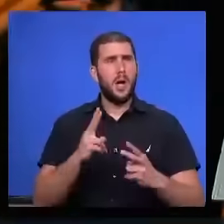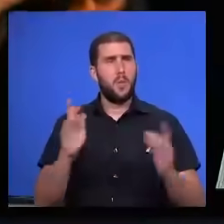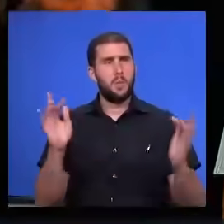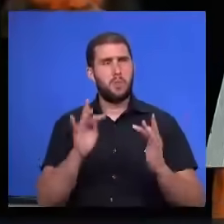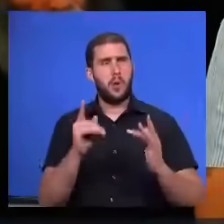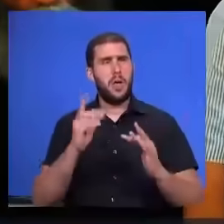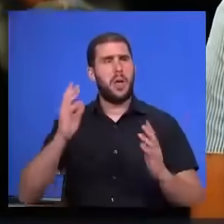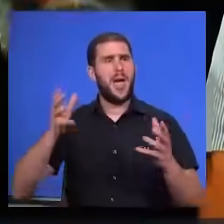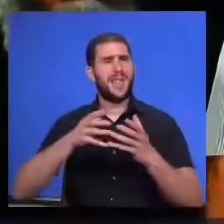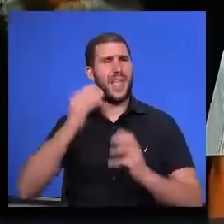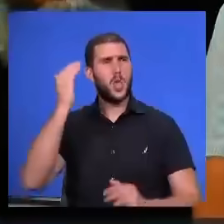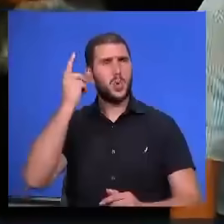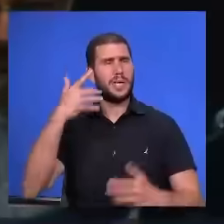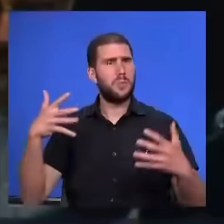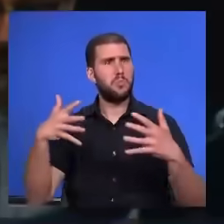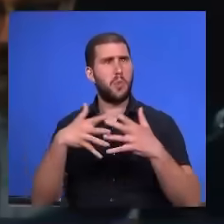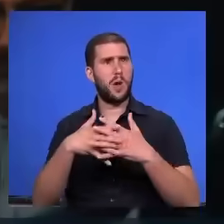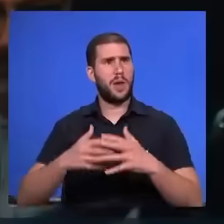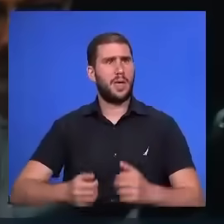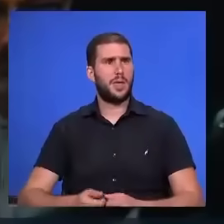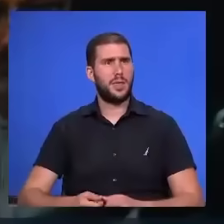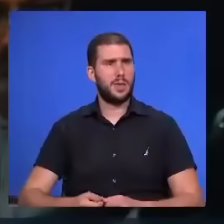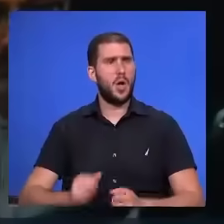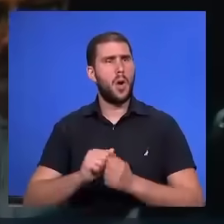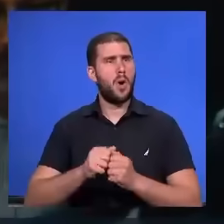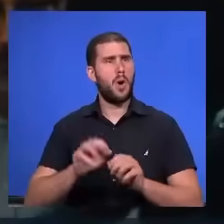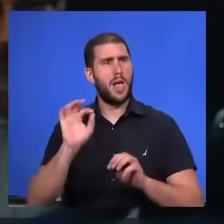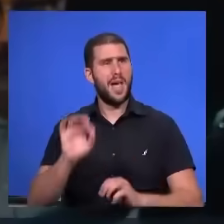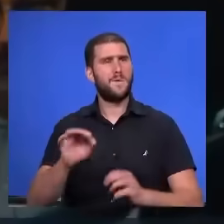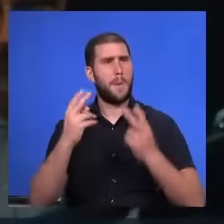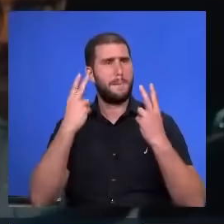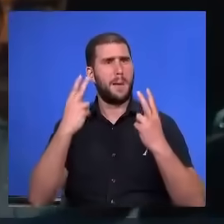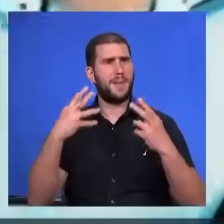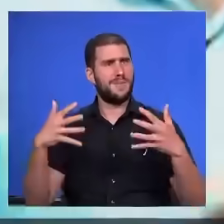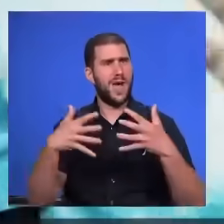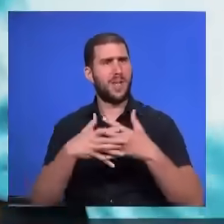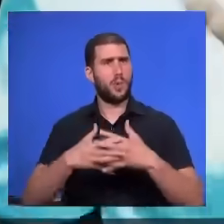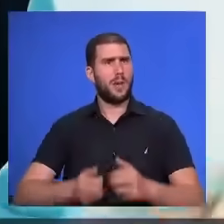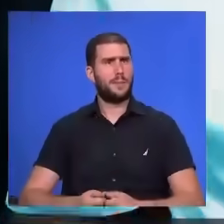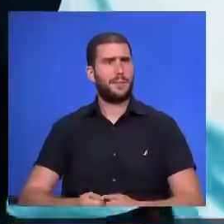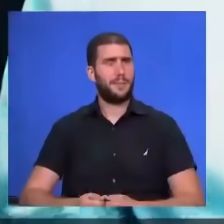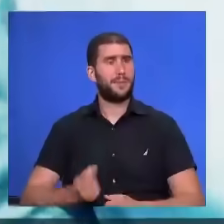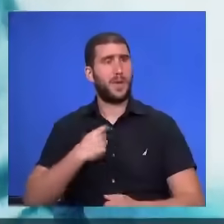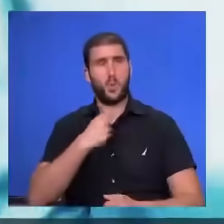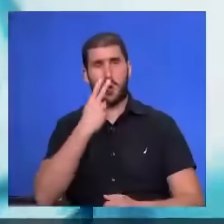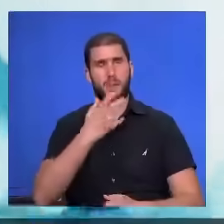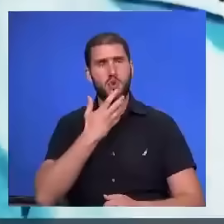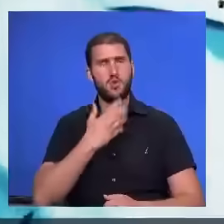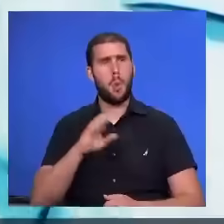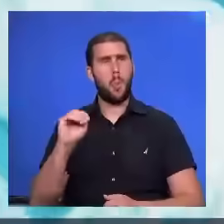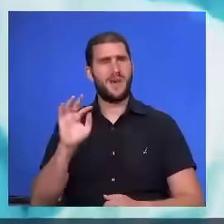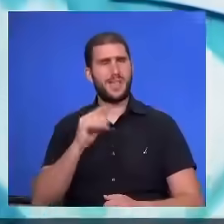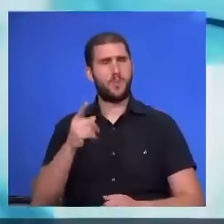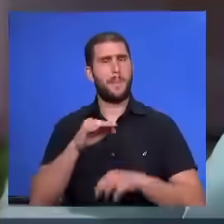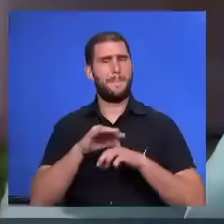الوقوف امام وحده الطائفه المعروفيه او زعزعه مكانتها وتكتلها. نحن مستقلين على الشيخ موفق طريف كيو